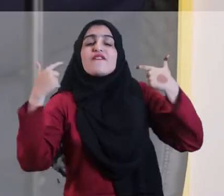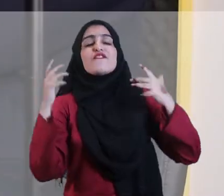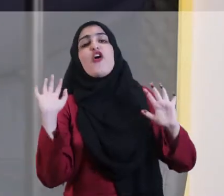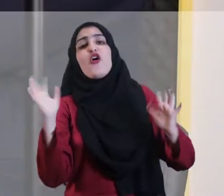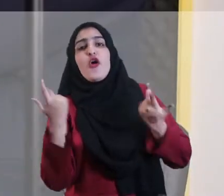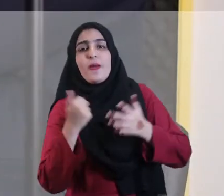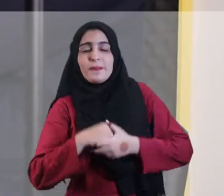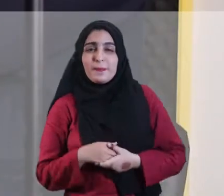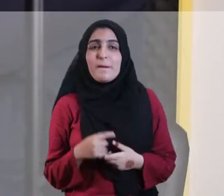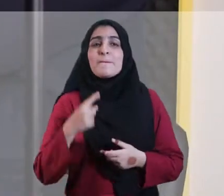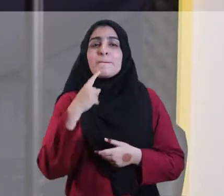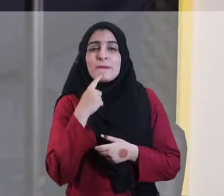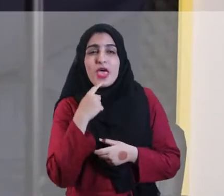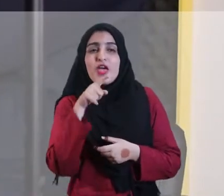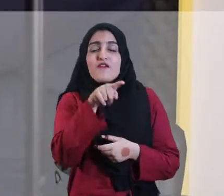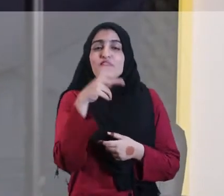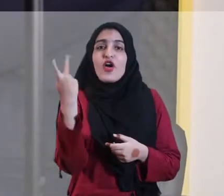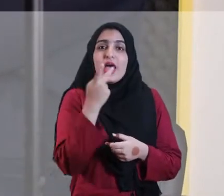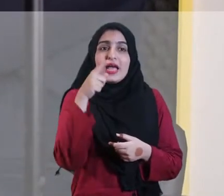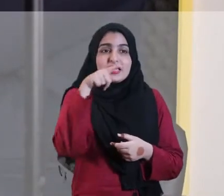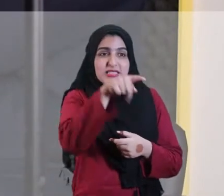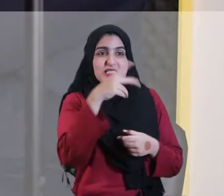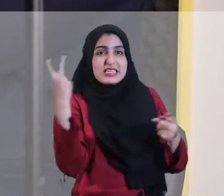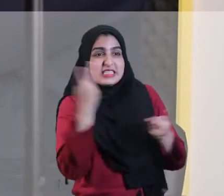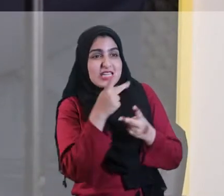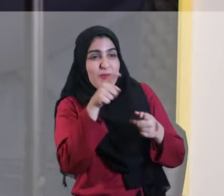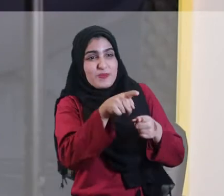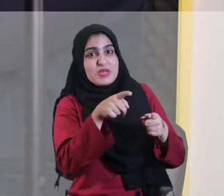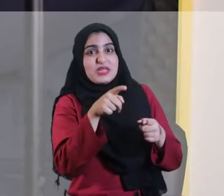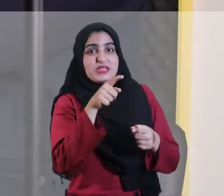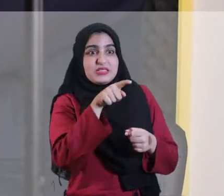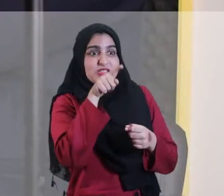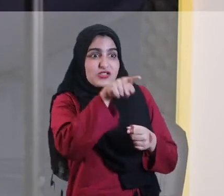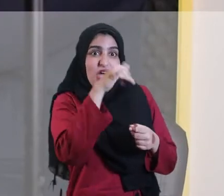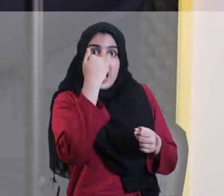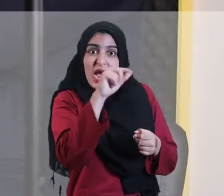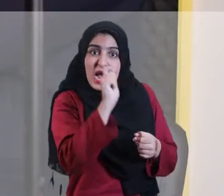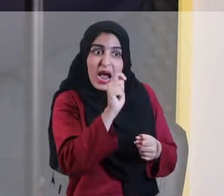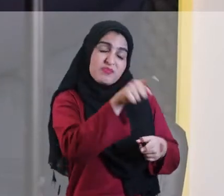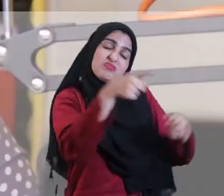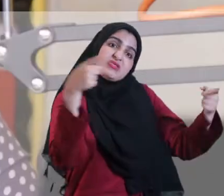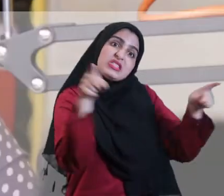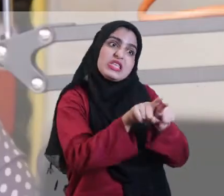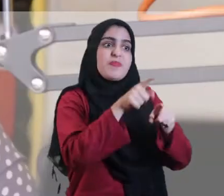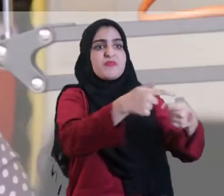के साथ होना चाहिए बट